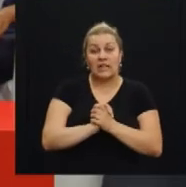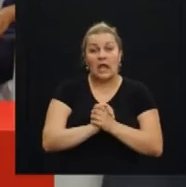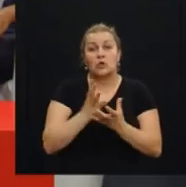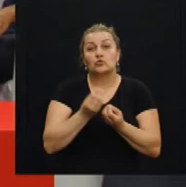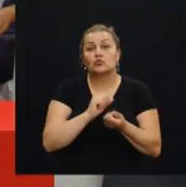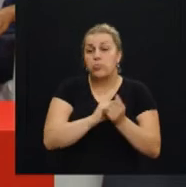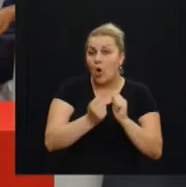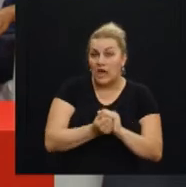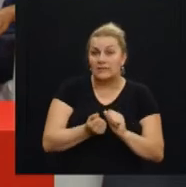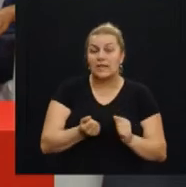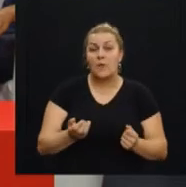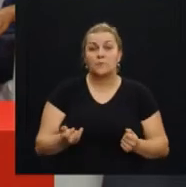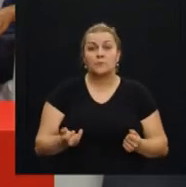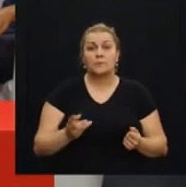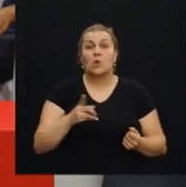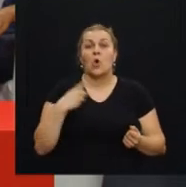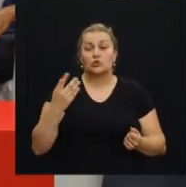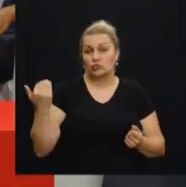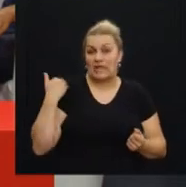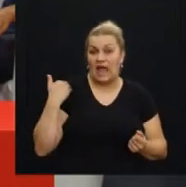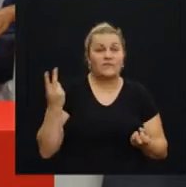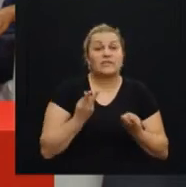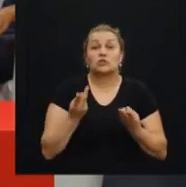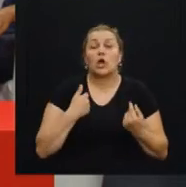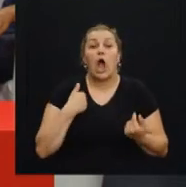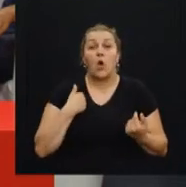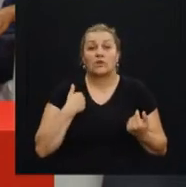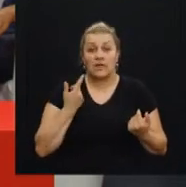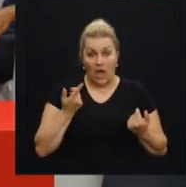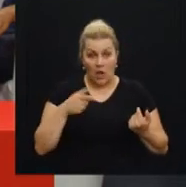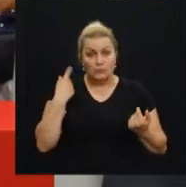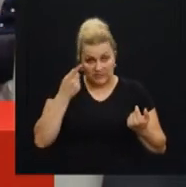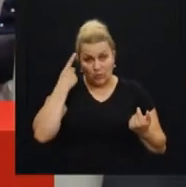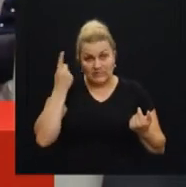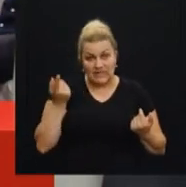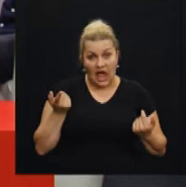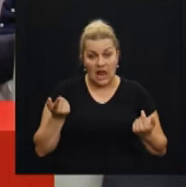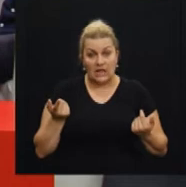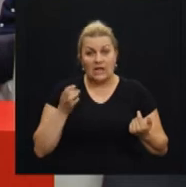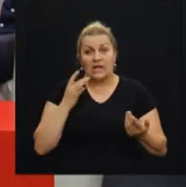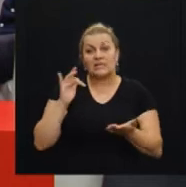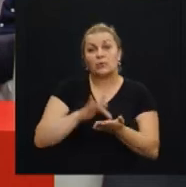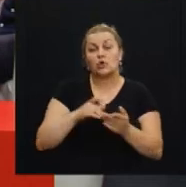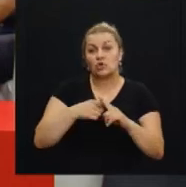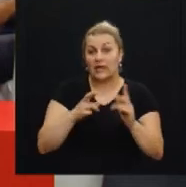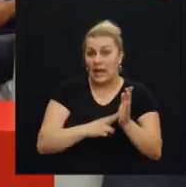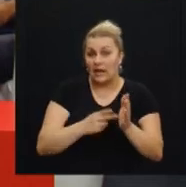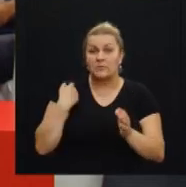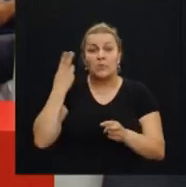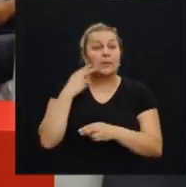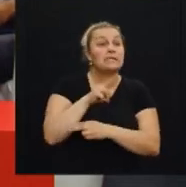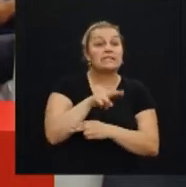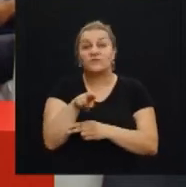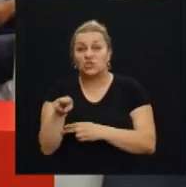suboraca iz S-voda, ono, oni su se javili isto kao i ja, jer mi smo znali, ono, mi smo kad smo došli u Klek, bili smo